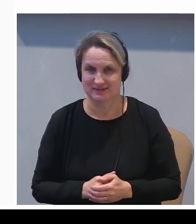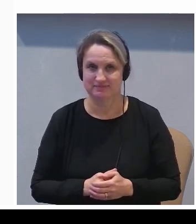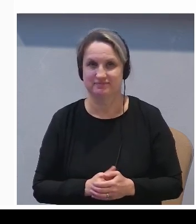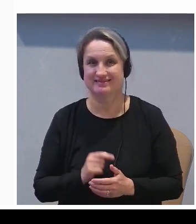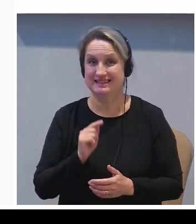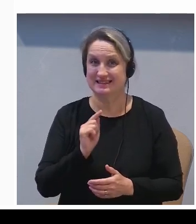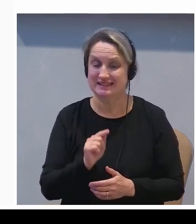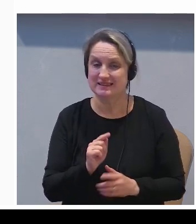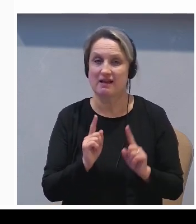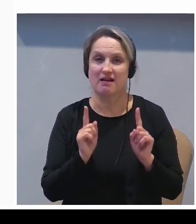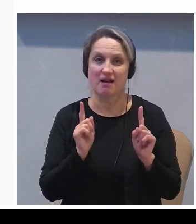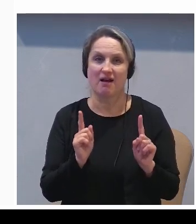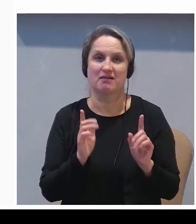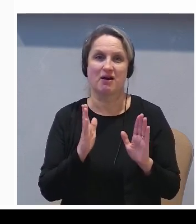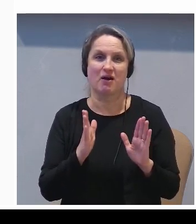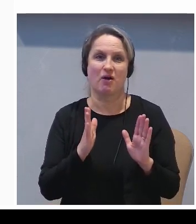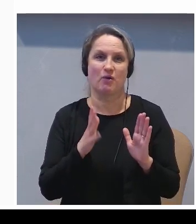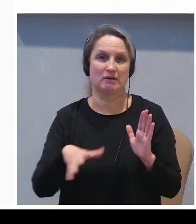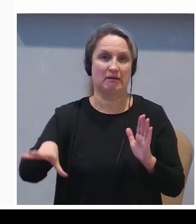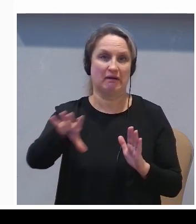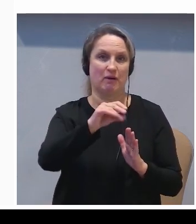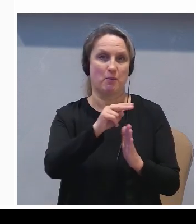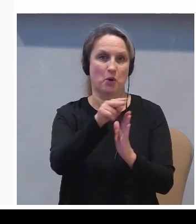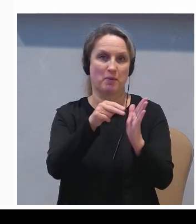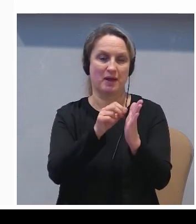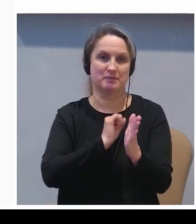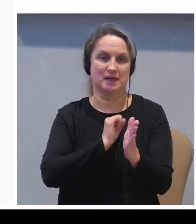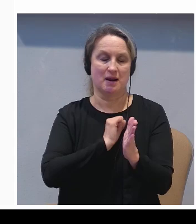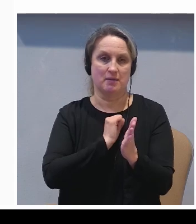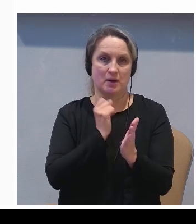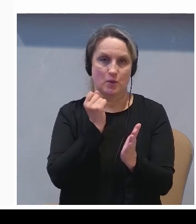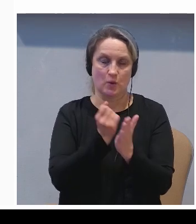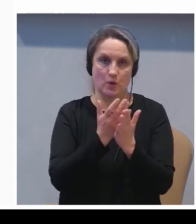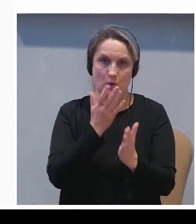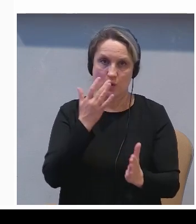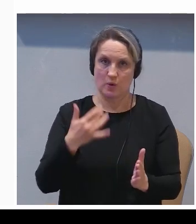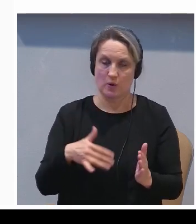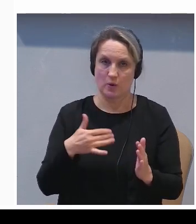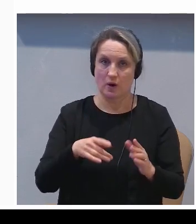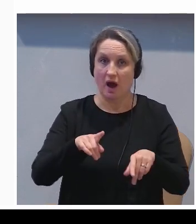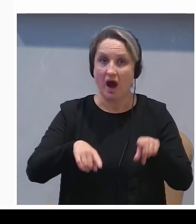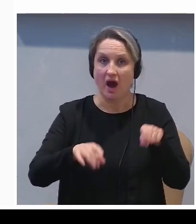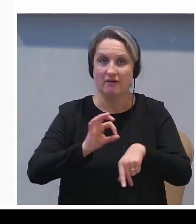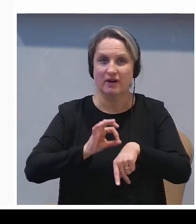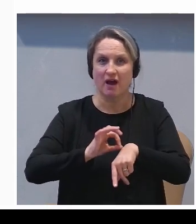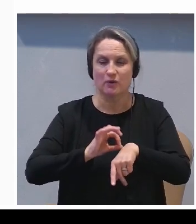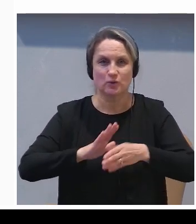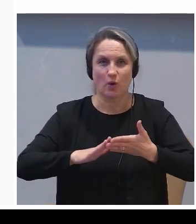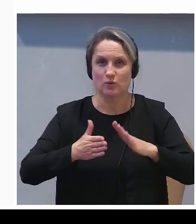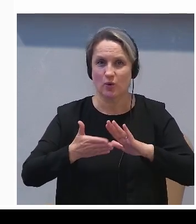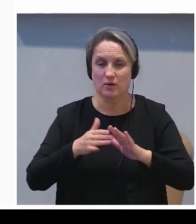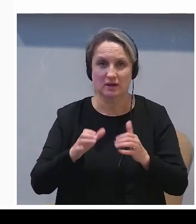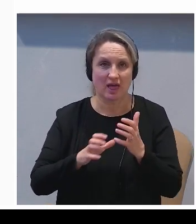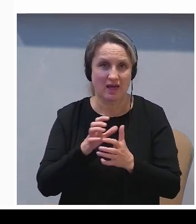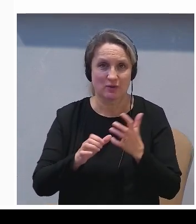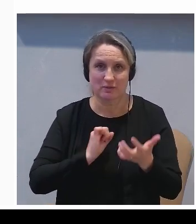See on aga riigi jaoks probleem. Harvikhaiguste olukorra teebki väga keeruliseks see, et harvikhaiguseid on